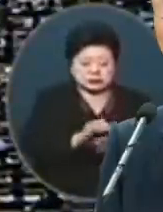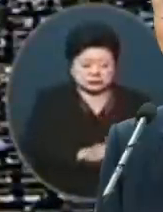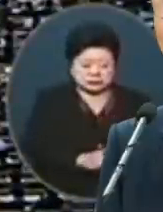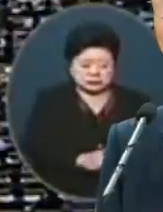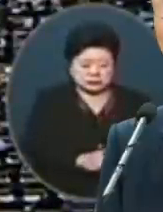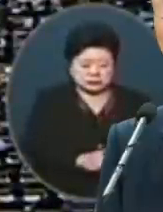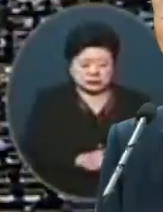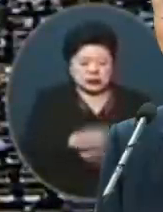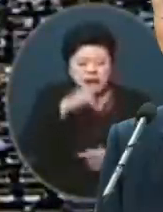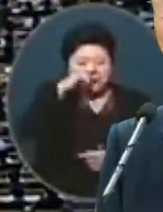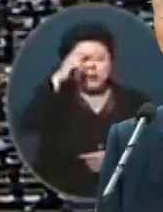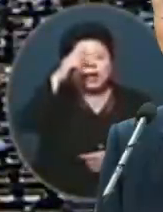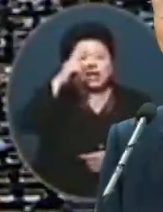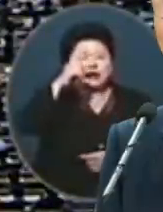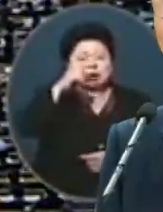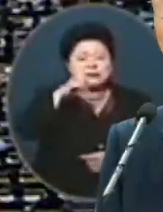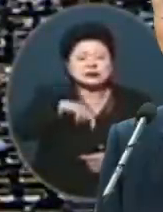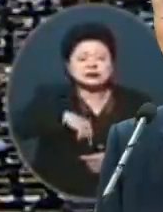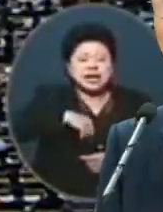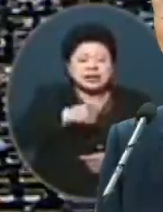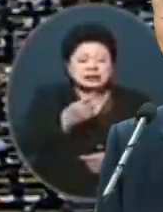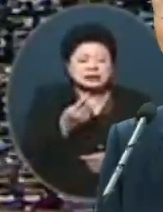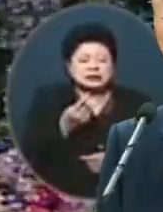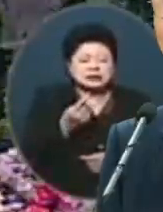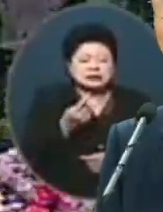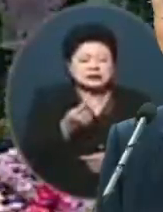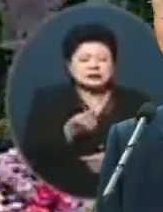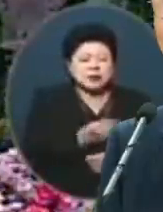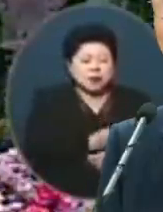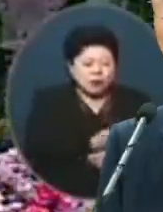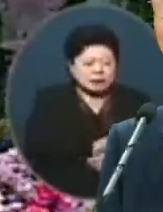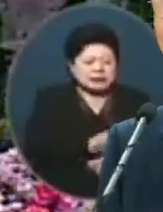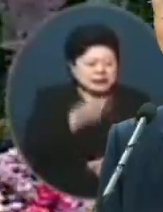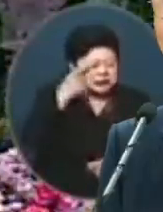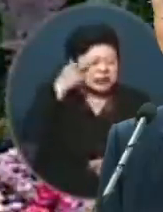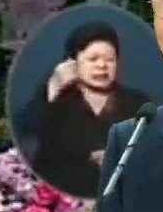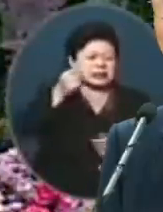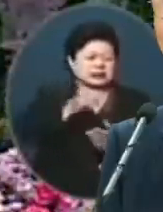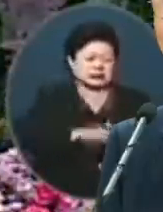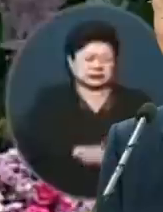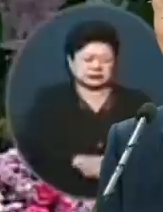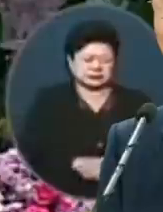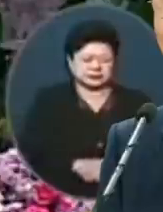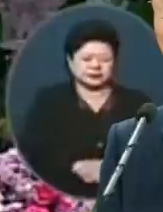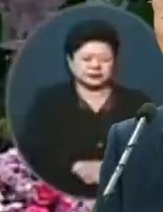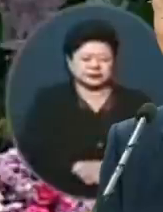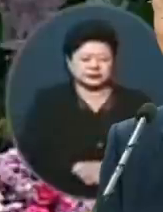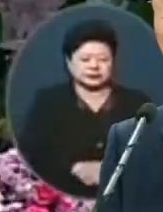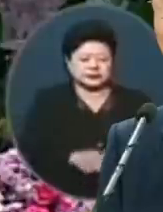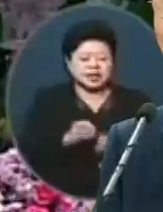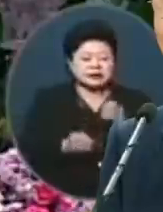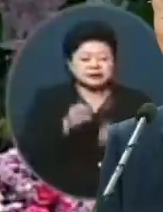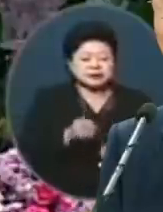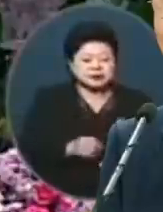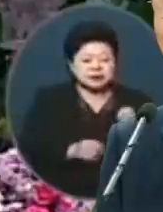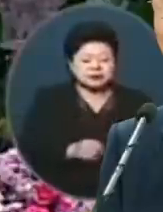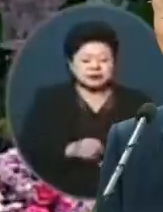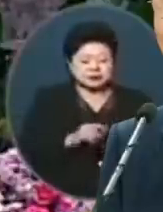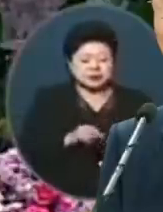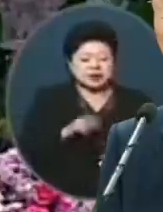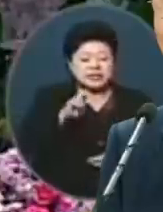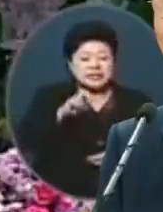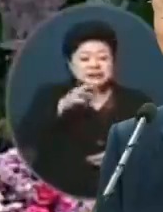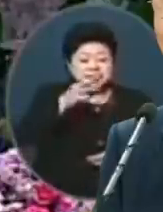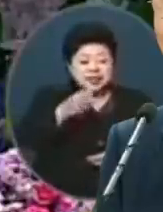또 교만하다는 것은 자기를 과대평가하는 마음인 것입니다. 시편 31편